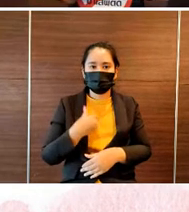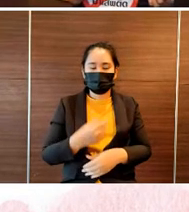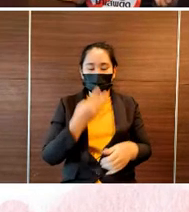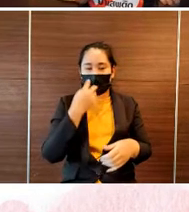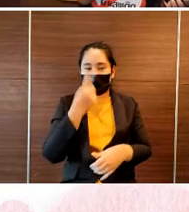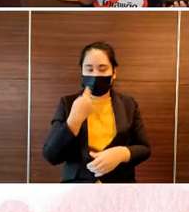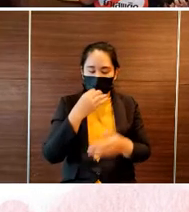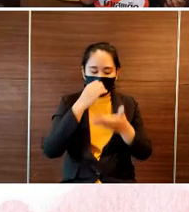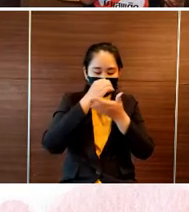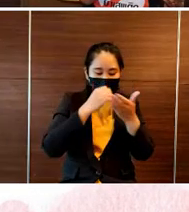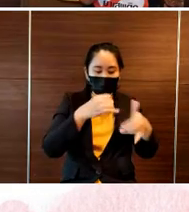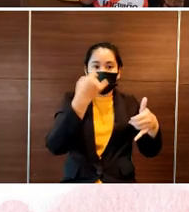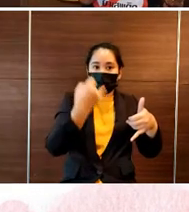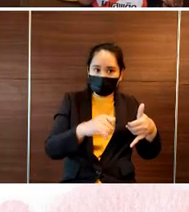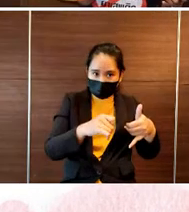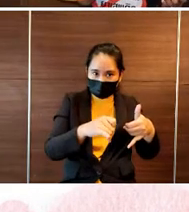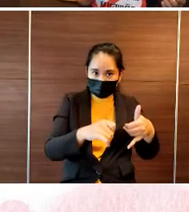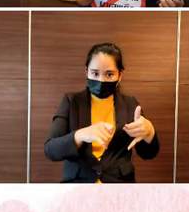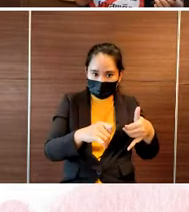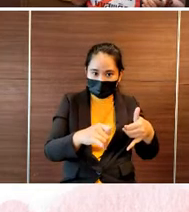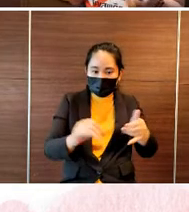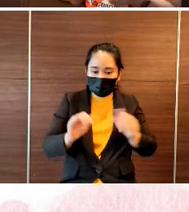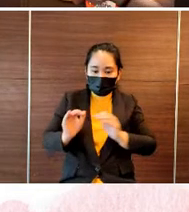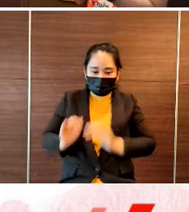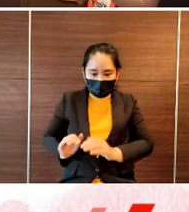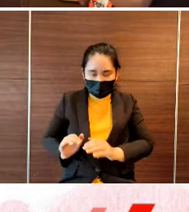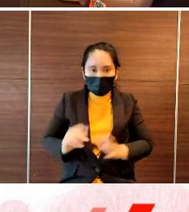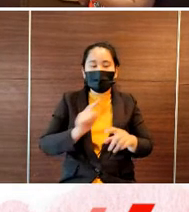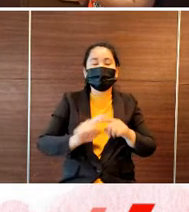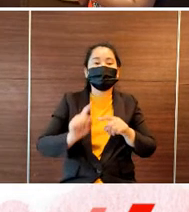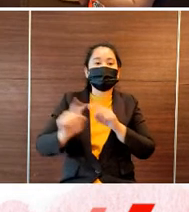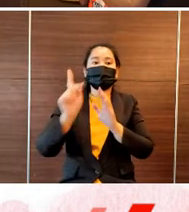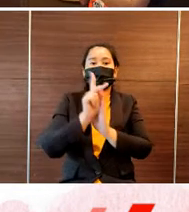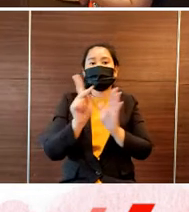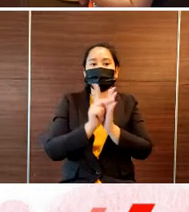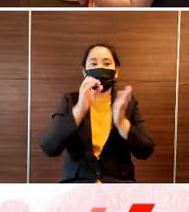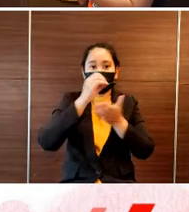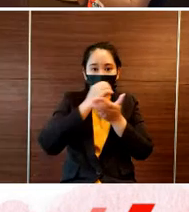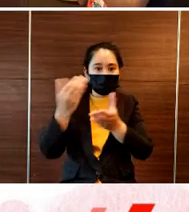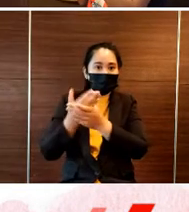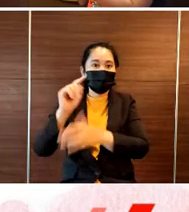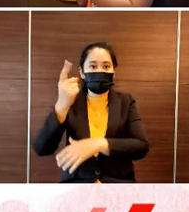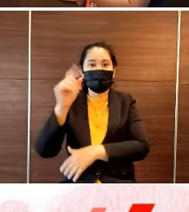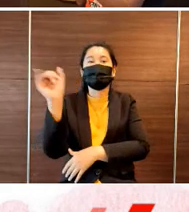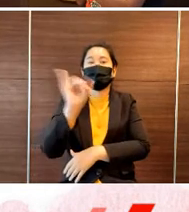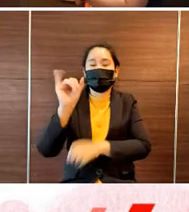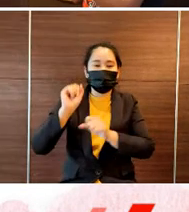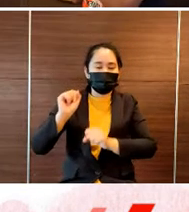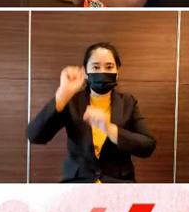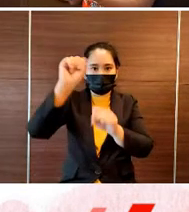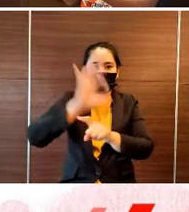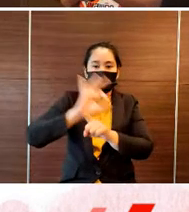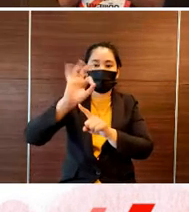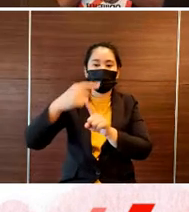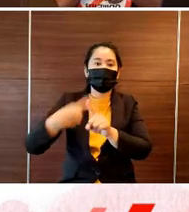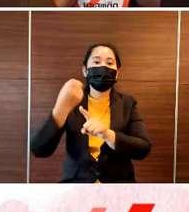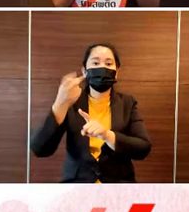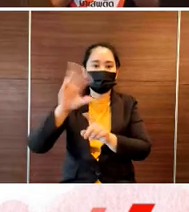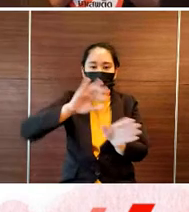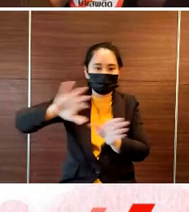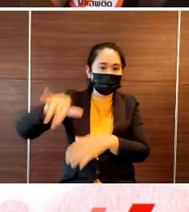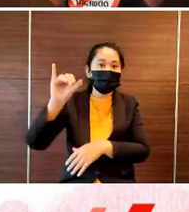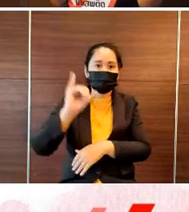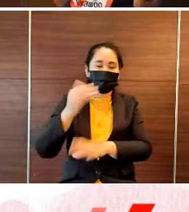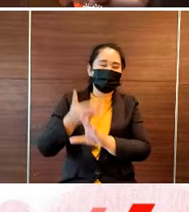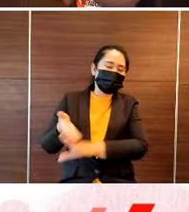ดกับผู้เสพแล้วก็ผู้ครอบครองเพื่อเสพนะคะอันนี้เราไม่ได้พูดถึงกฎหมายยาเสพติดฉบับใหม่นี้เนาะที่เพิ่งประกาศเมื่อวันที่9ธันวานะคะ